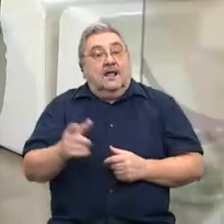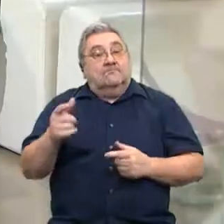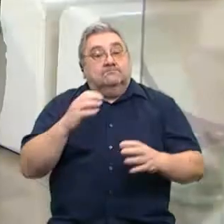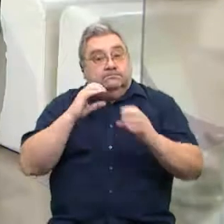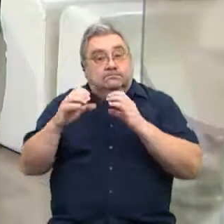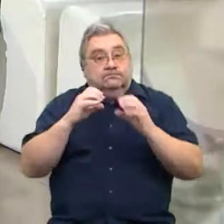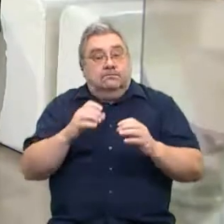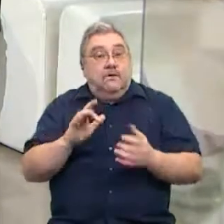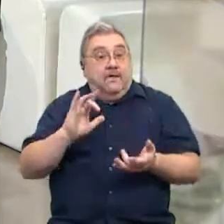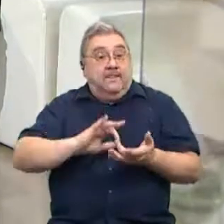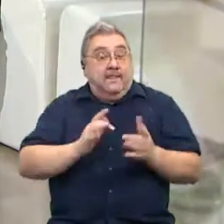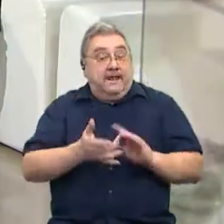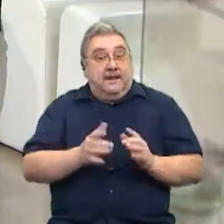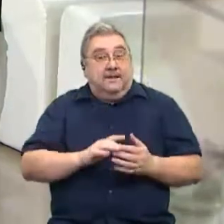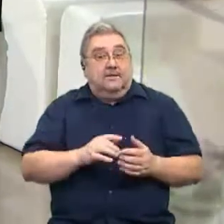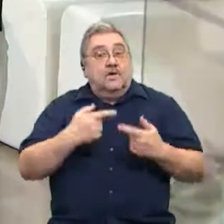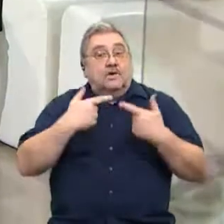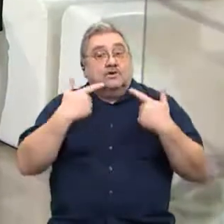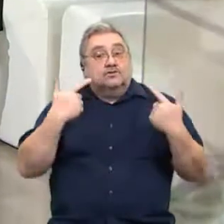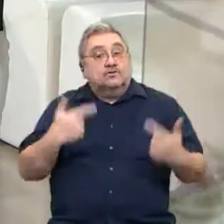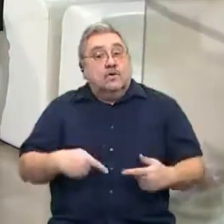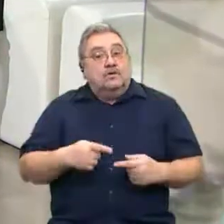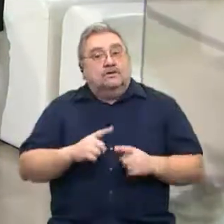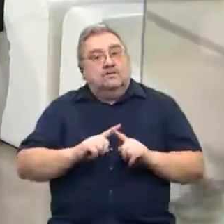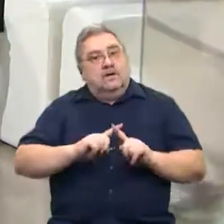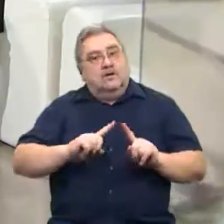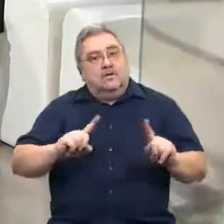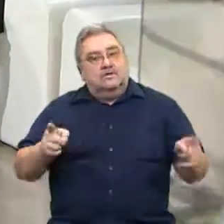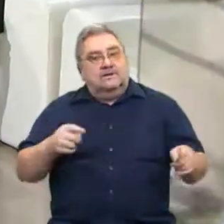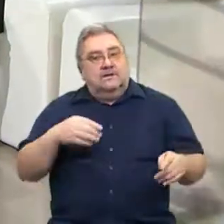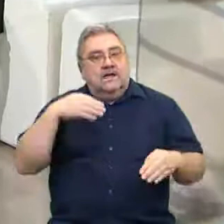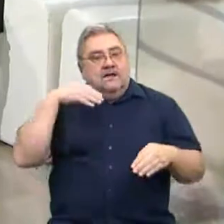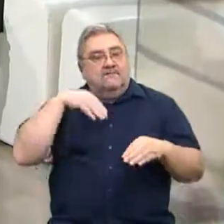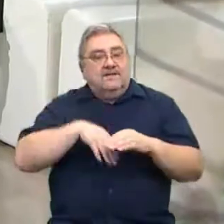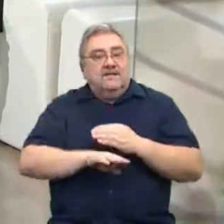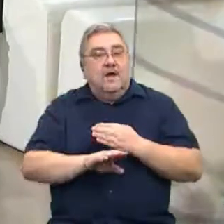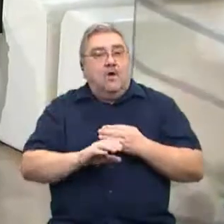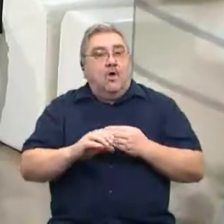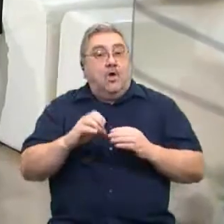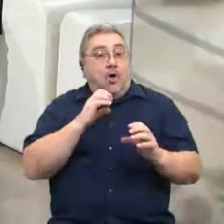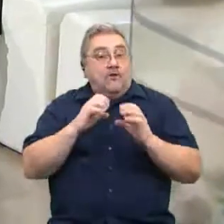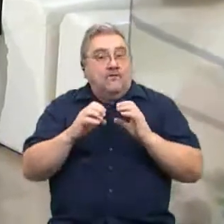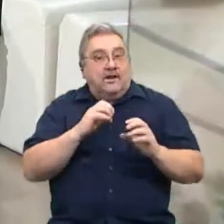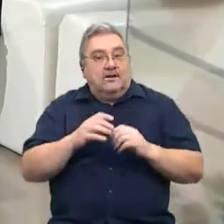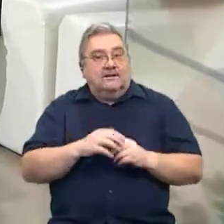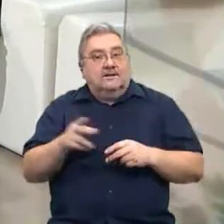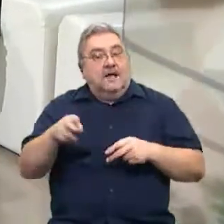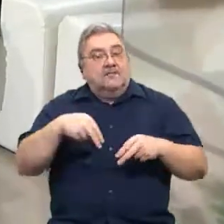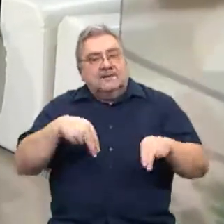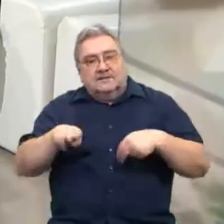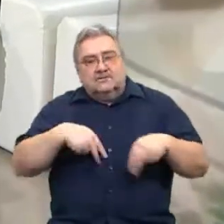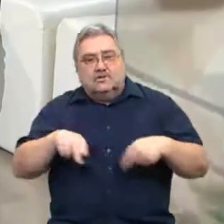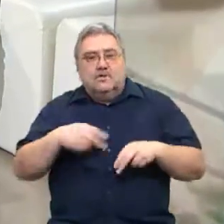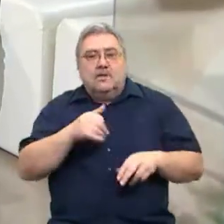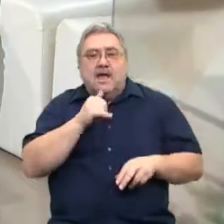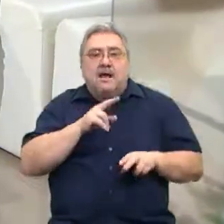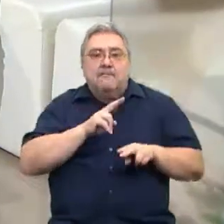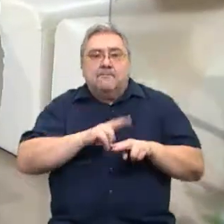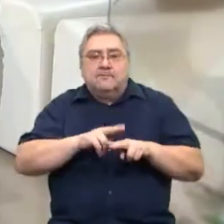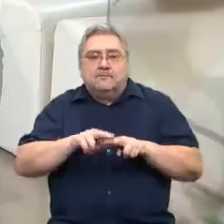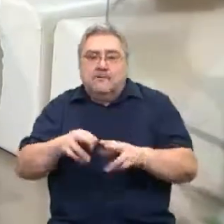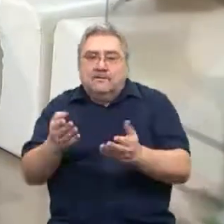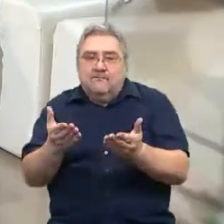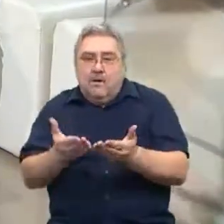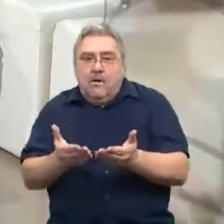sdílíme to po internetu, zkoušíme taky různé videokonference, kde si diskutujeme na některými postupy, které by byly nejhodnější,